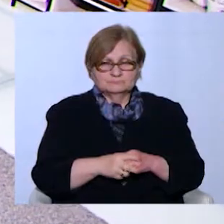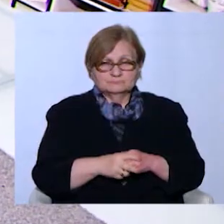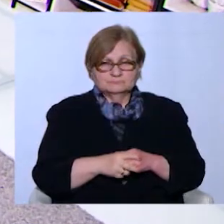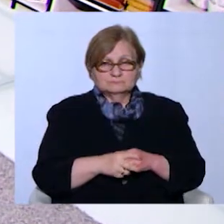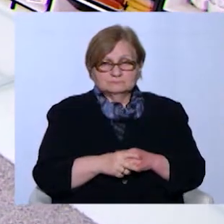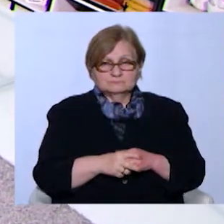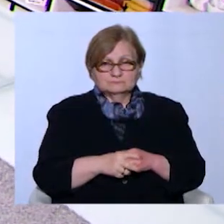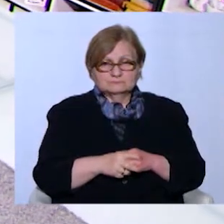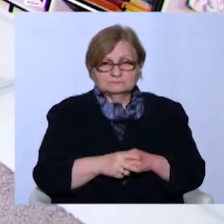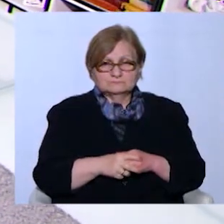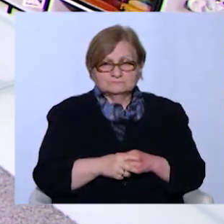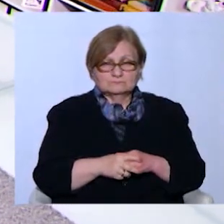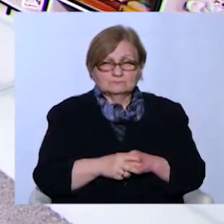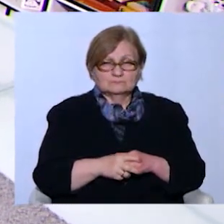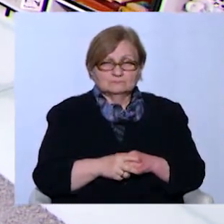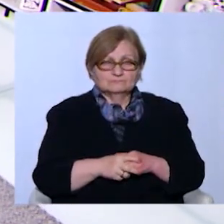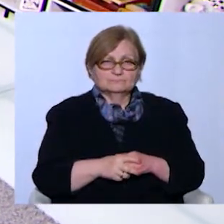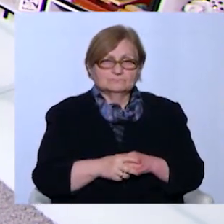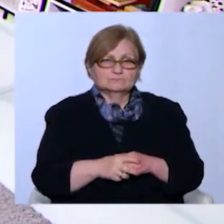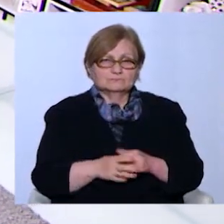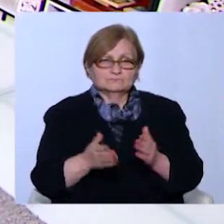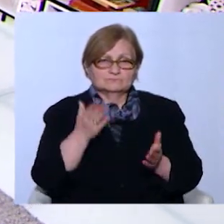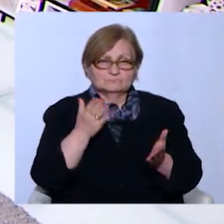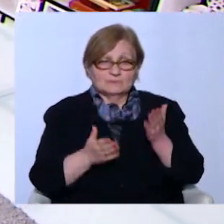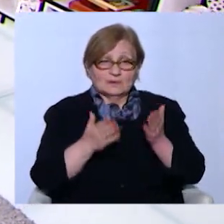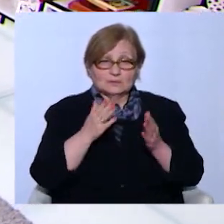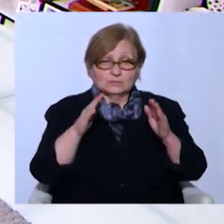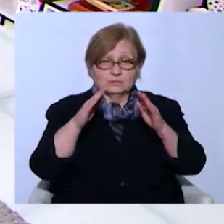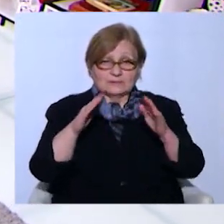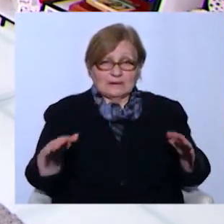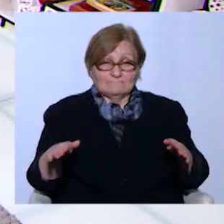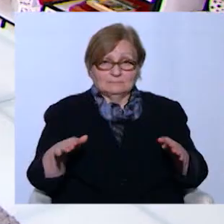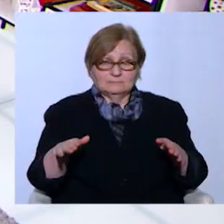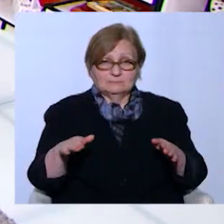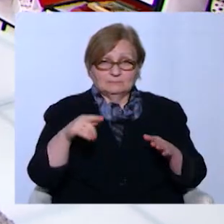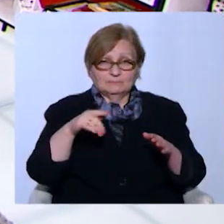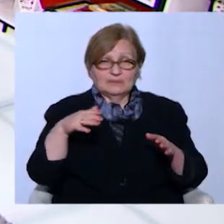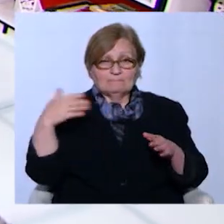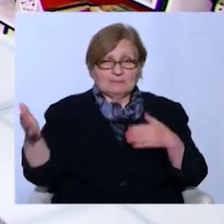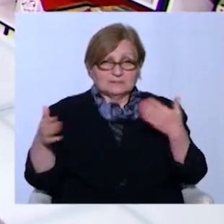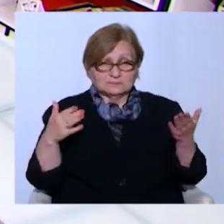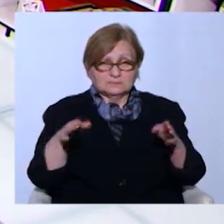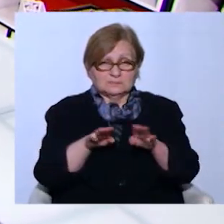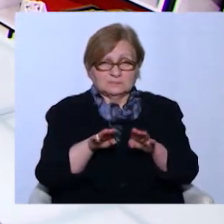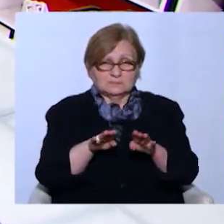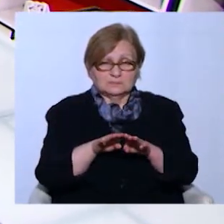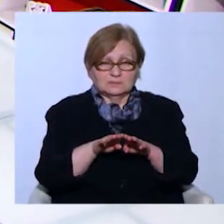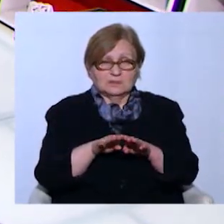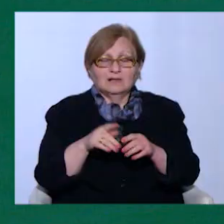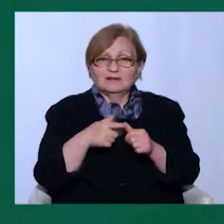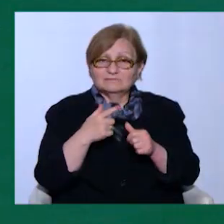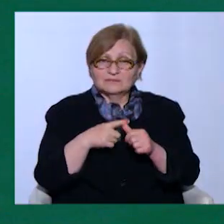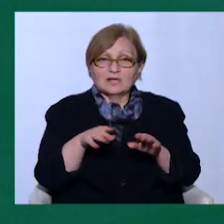ახლა განვიხილოთ კიდევ ტრაპეციის ესეთი სახე, ესე იგი, თუ ტრაპეციაში ფერდები ტოლია, ეწოდება